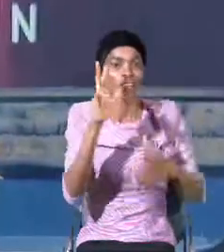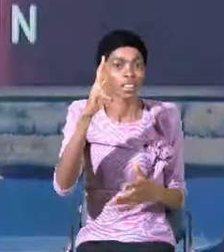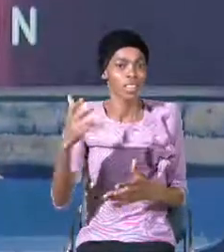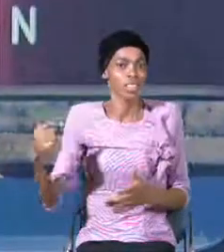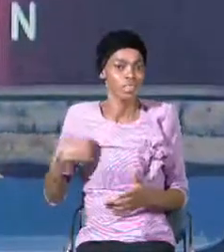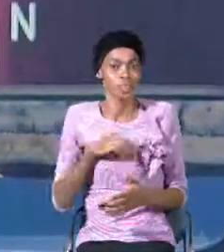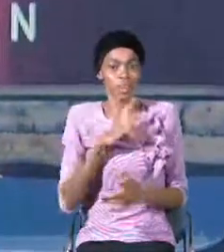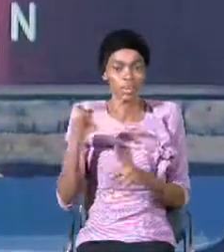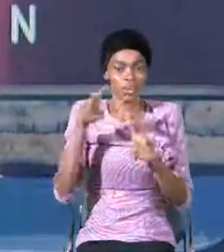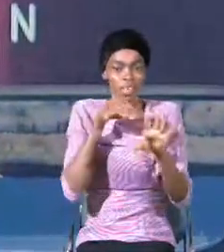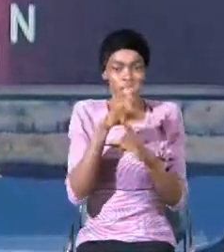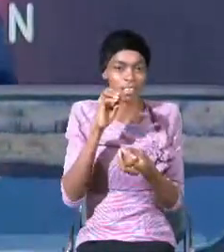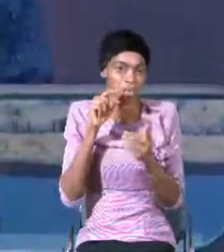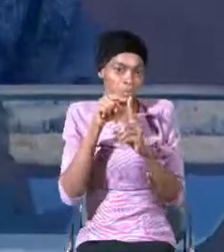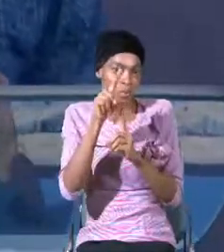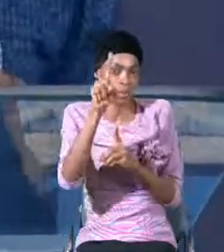considérer. Premièrement,